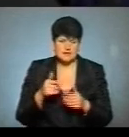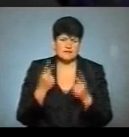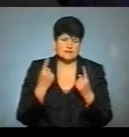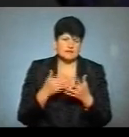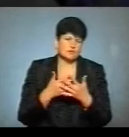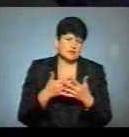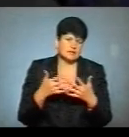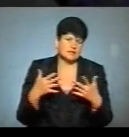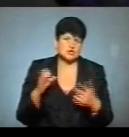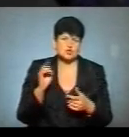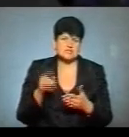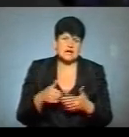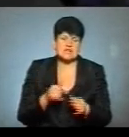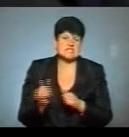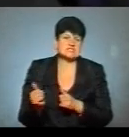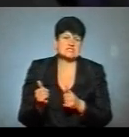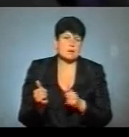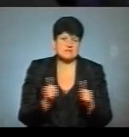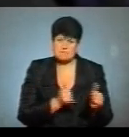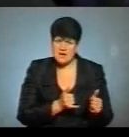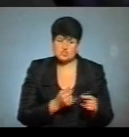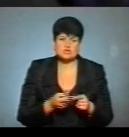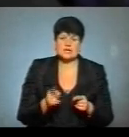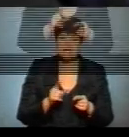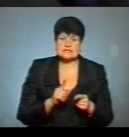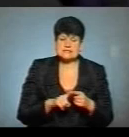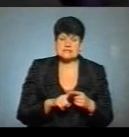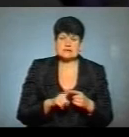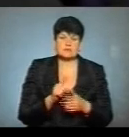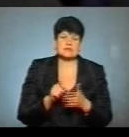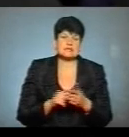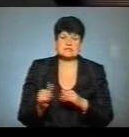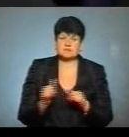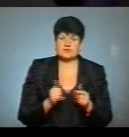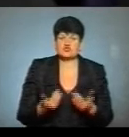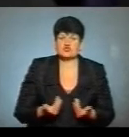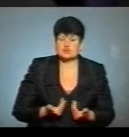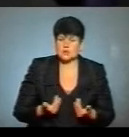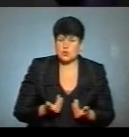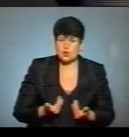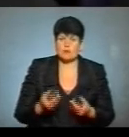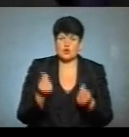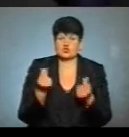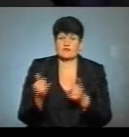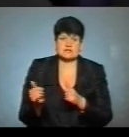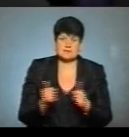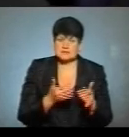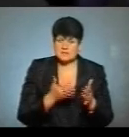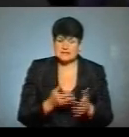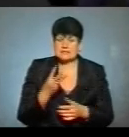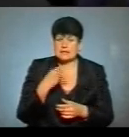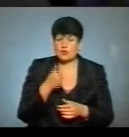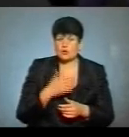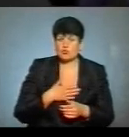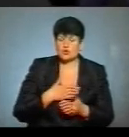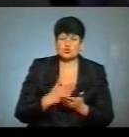кількість різного соціального забезпечення. Це і в плані забезпечення житлом, і грошове забезпечення. Тобто за 3 роки моєї